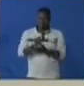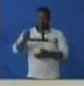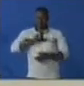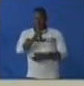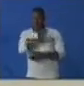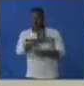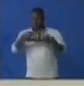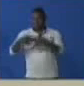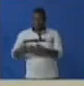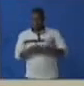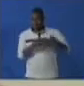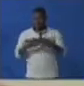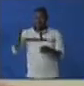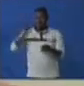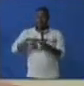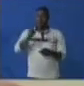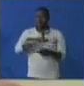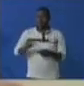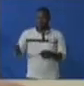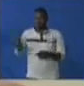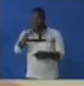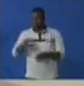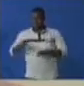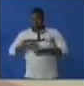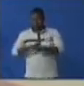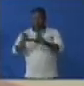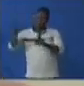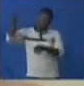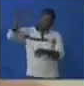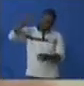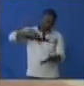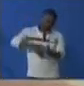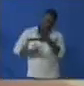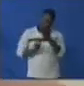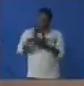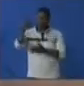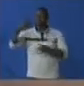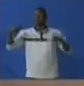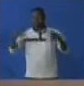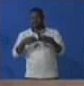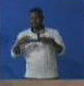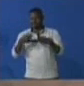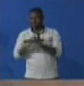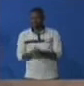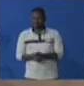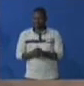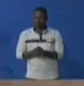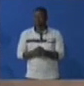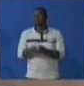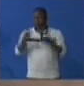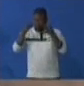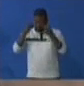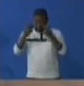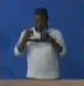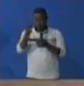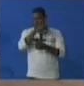L'ambassade des États-Unis d'Amérique à Ouagadougou intègre le solaire dans sa consommation énergétique. C'est un site de